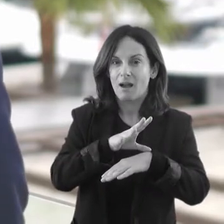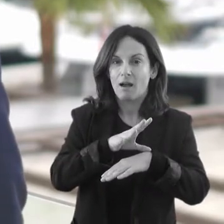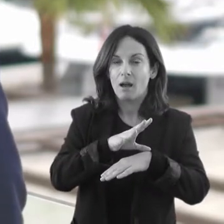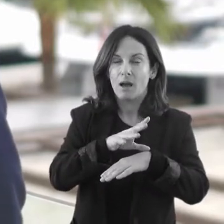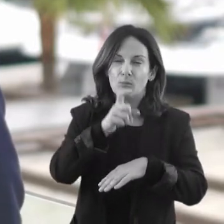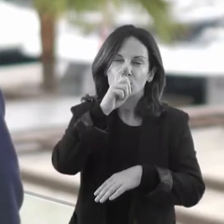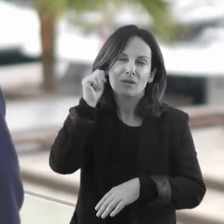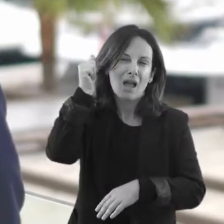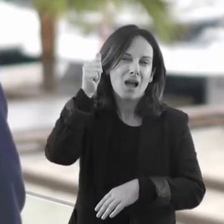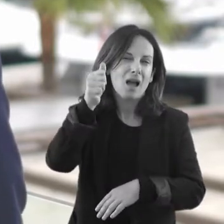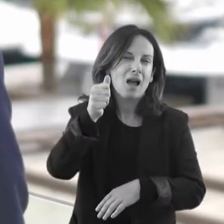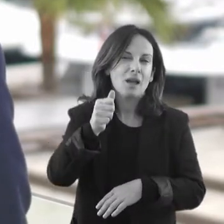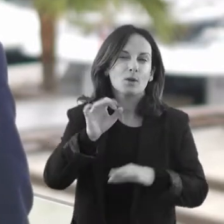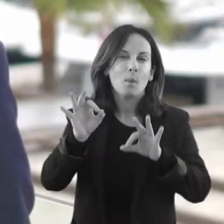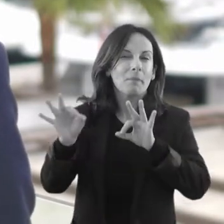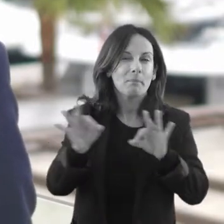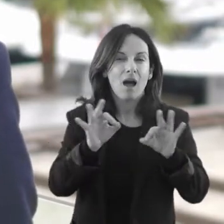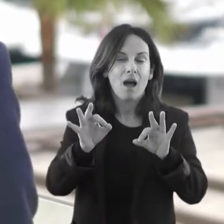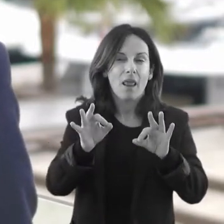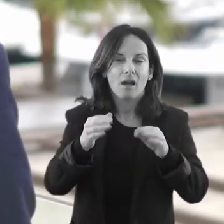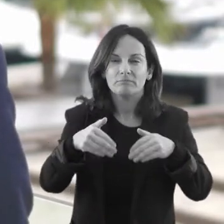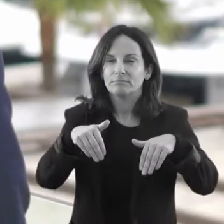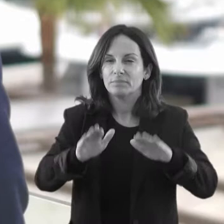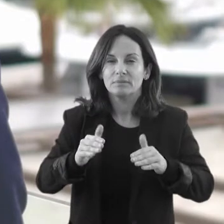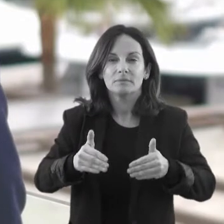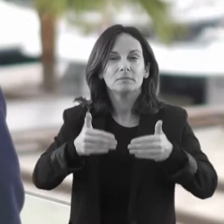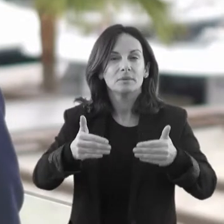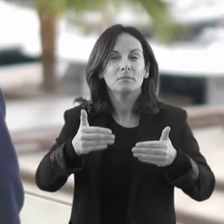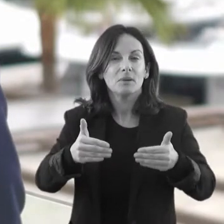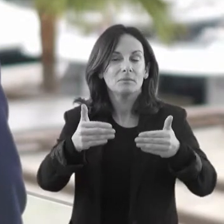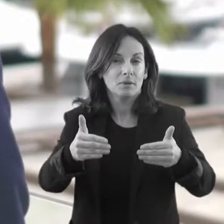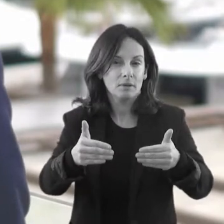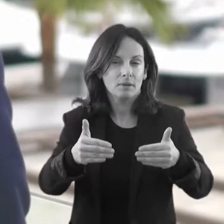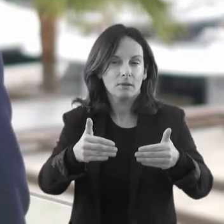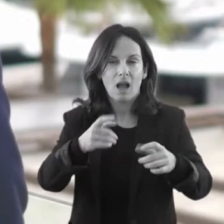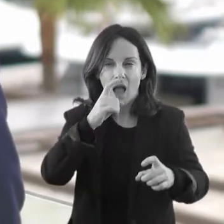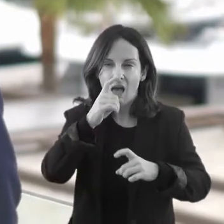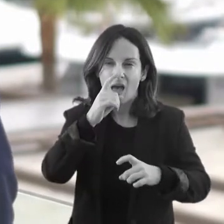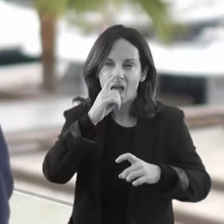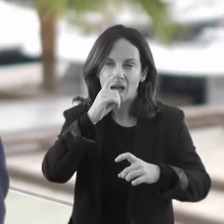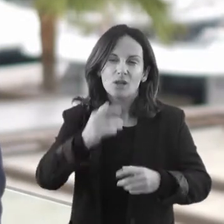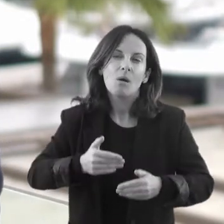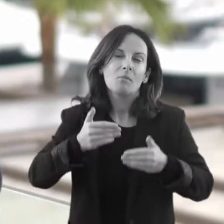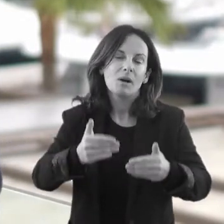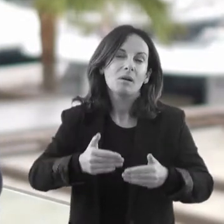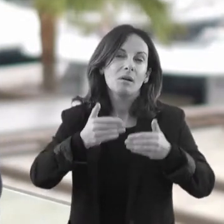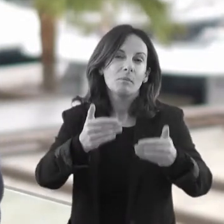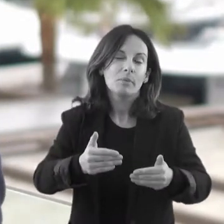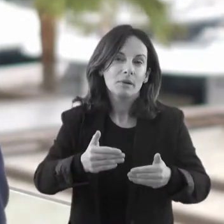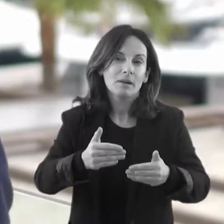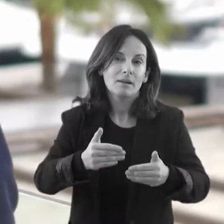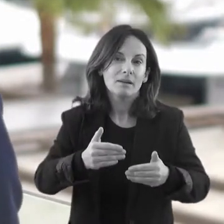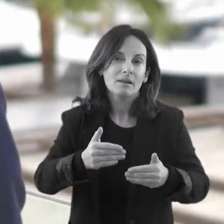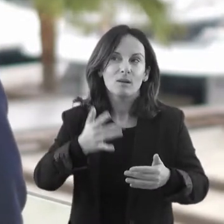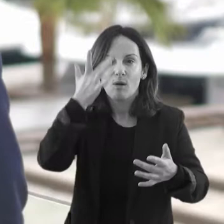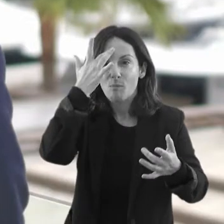un projecte de fa molt d'anys, que any darrere any s'havia de